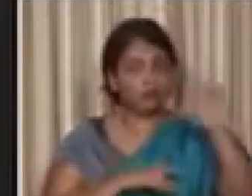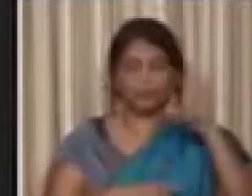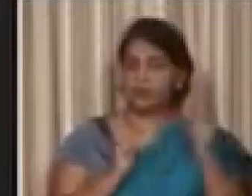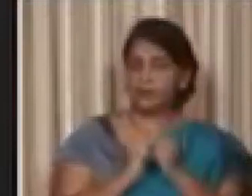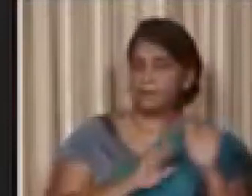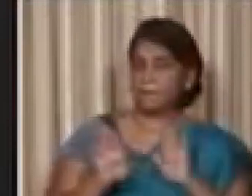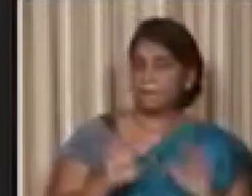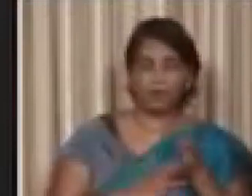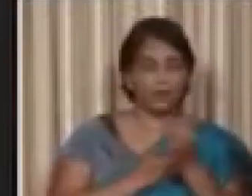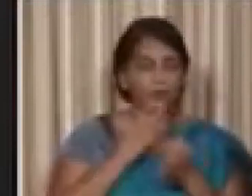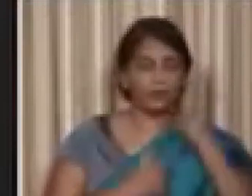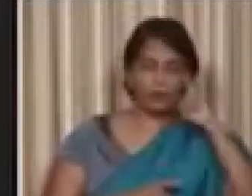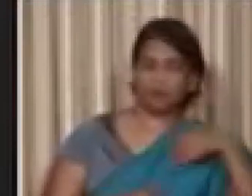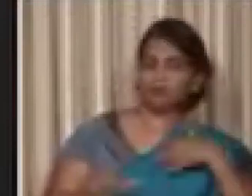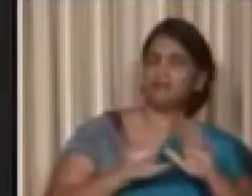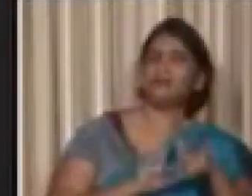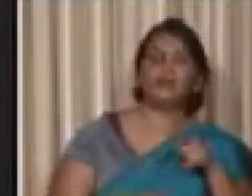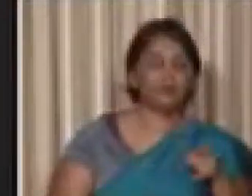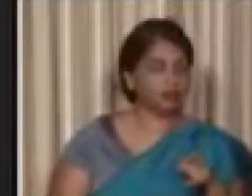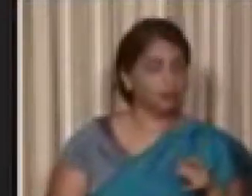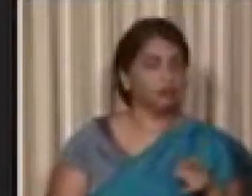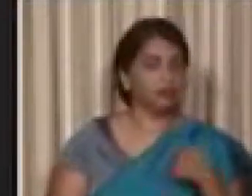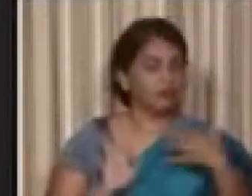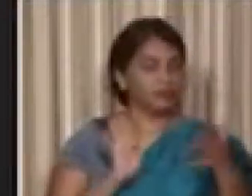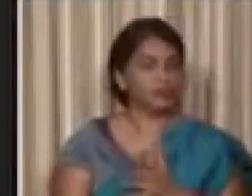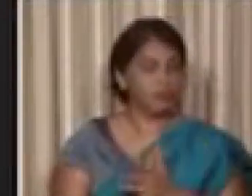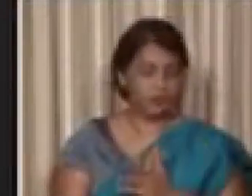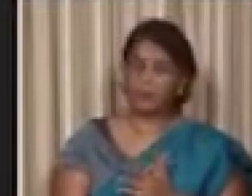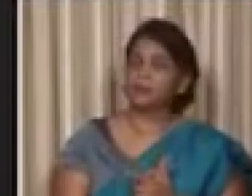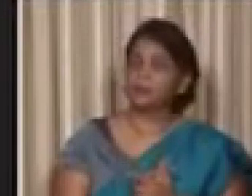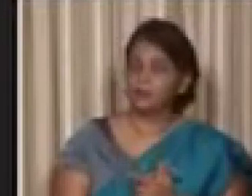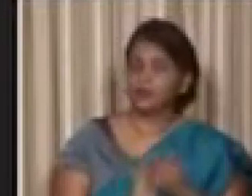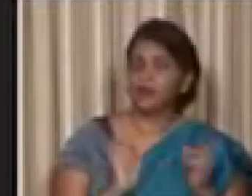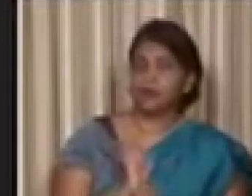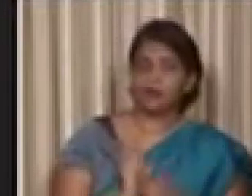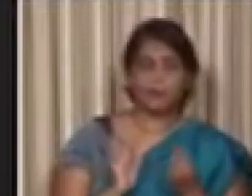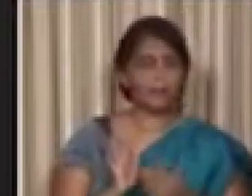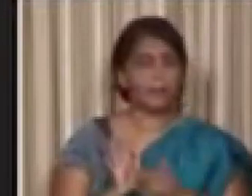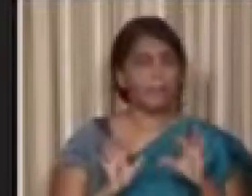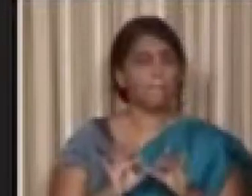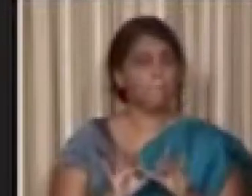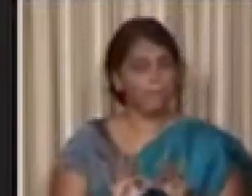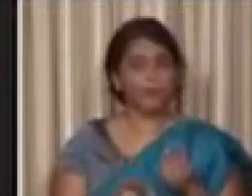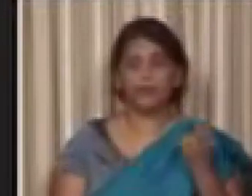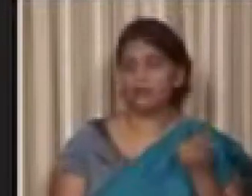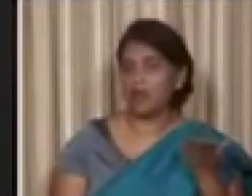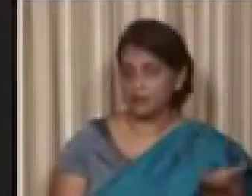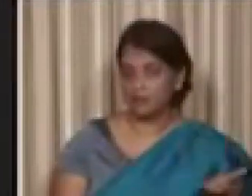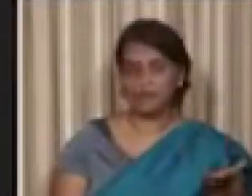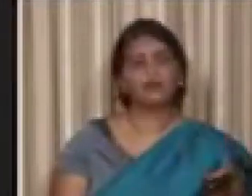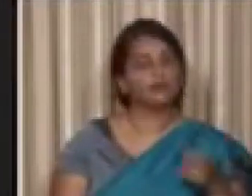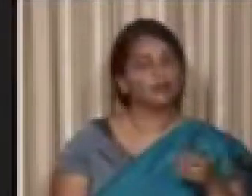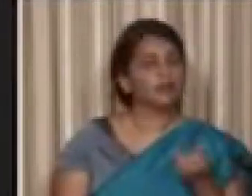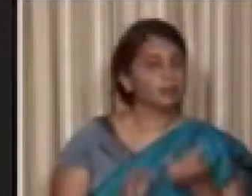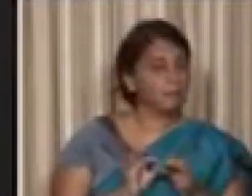හැසිරෙව්වා කුඩුකාරයොන්ට ඕන විදියට. මොකද ඒ අයගේ ළඟ ලක්ෂ මිලියන් නෙමෙයි තියෙන්නේ, බිලියන් වලින් සල්ලි දියෙන. ඒ